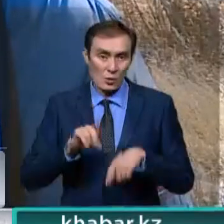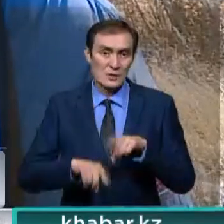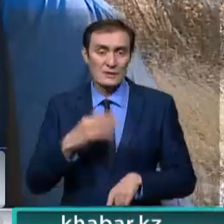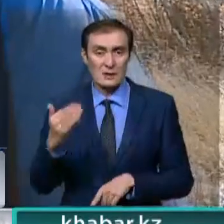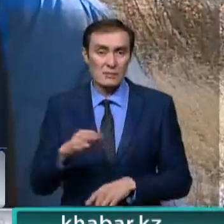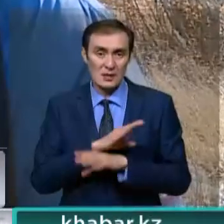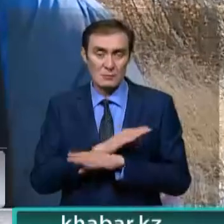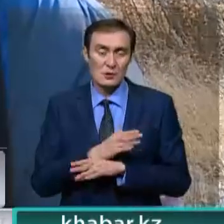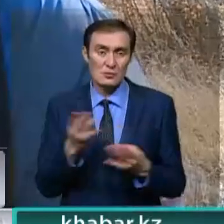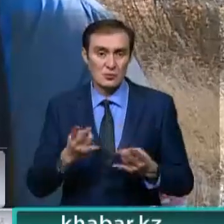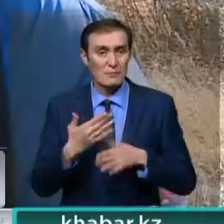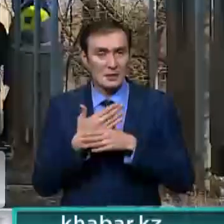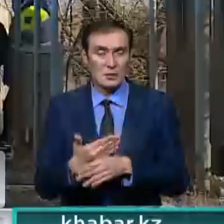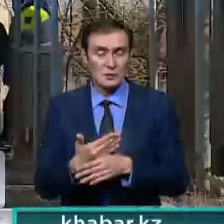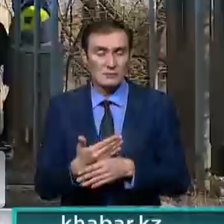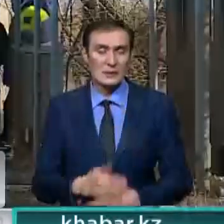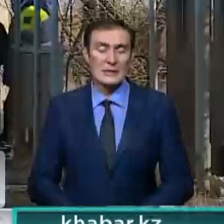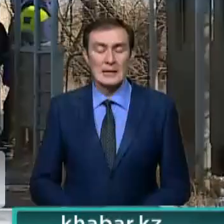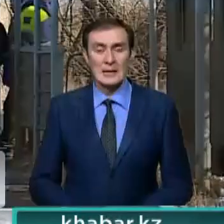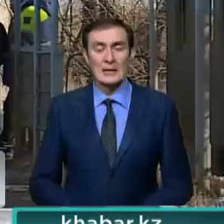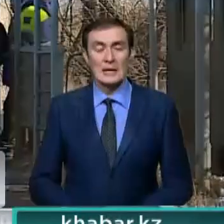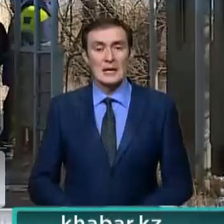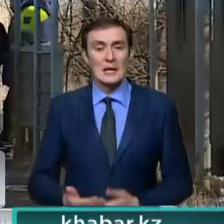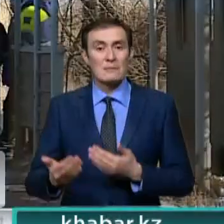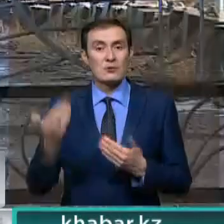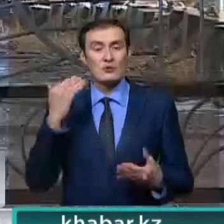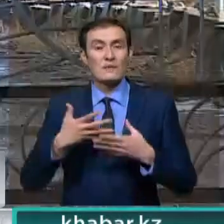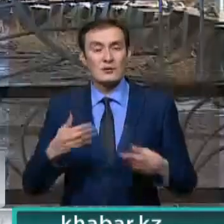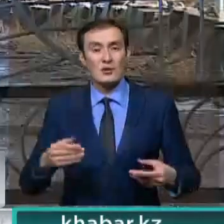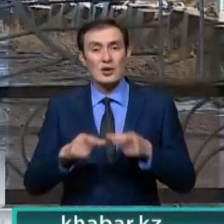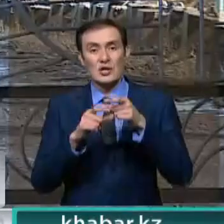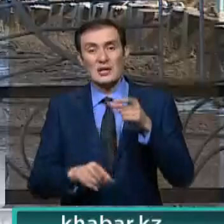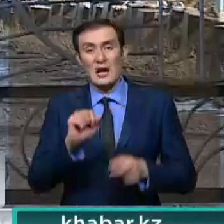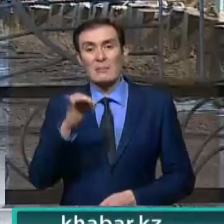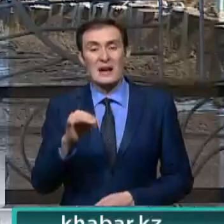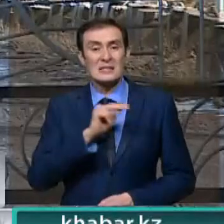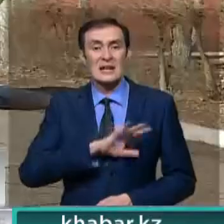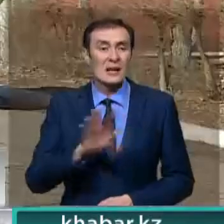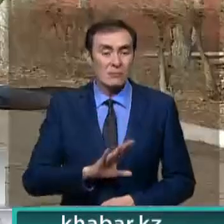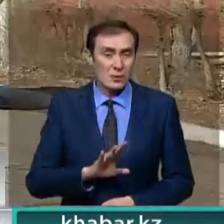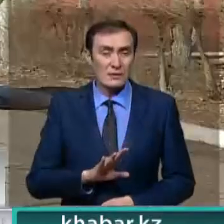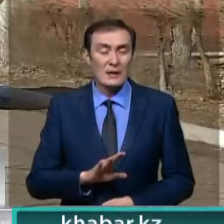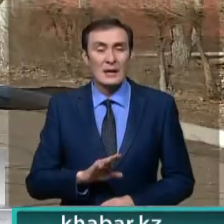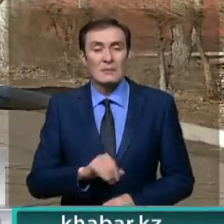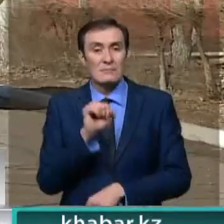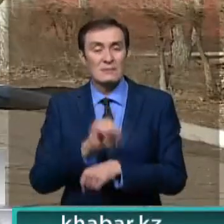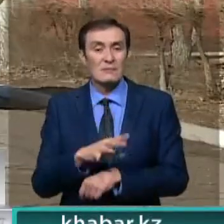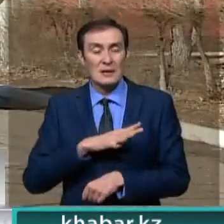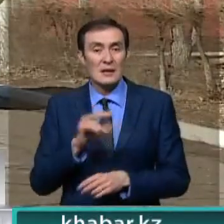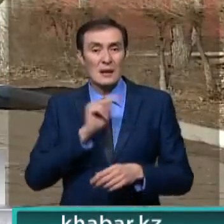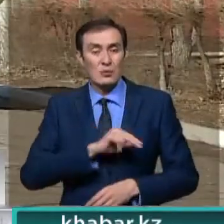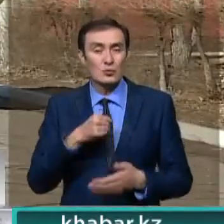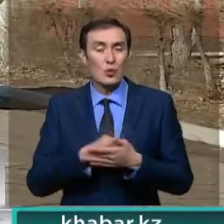конечно, поддержать охота. Отмечу, что минувшей весной шахта Абайская временно не работала. Иск о приостановлении предприятия